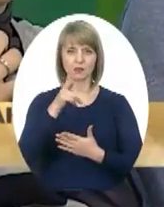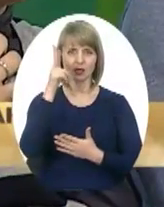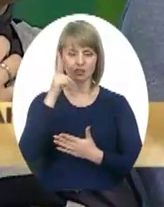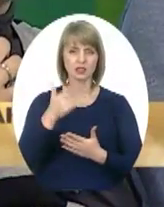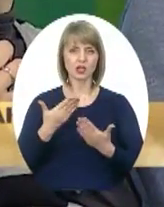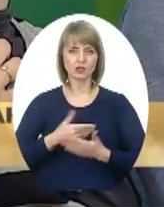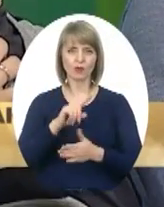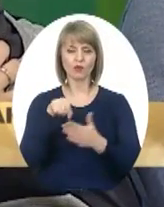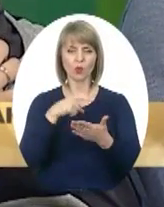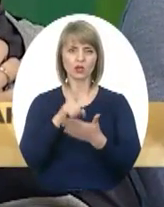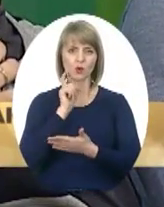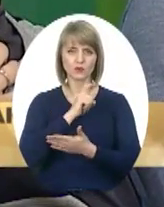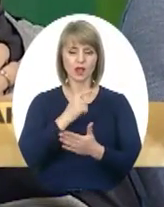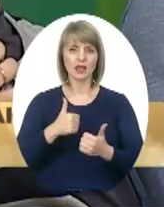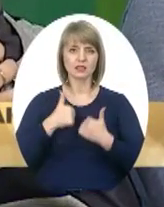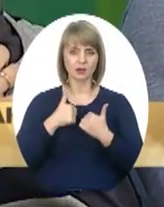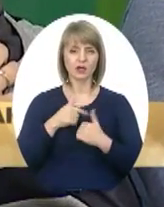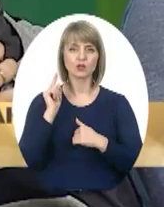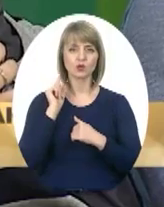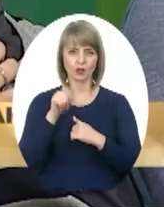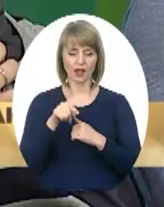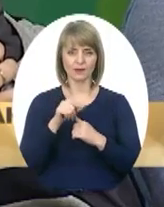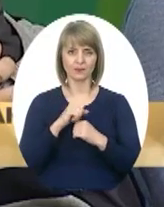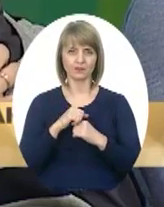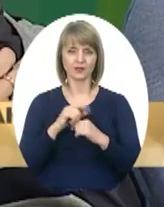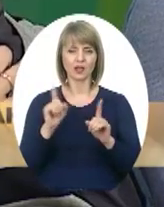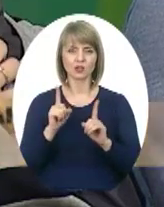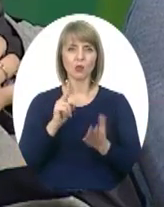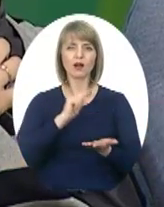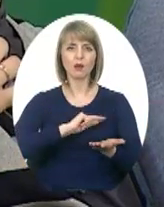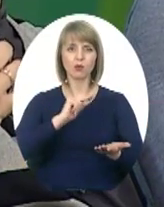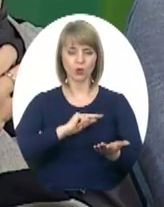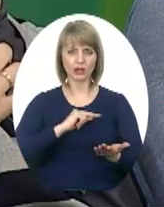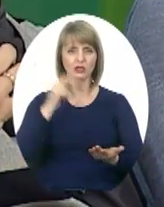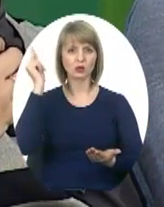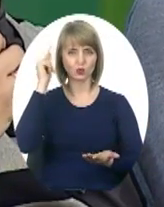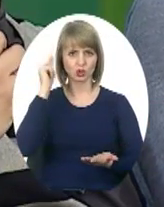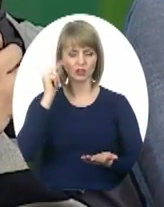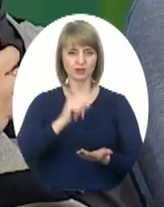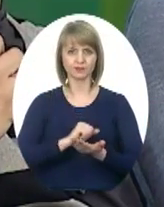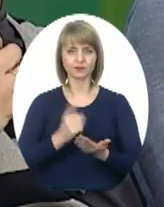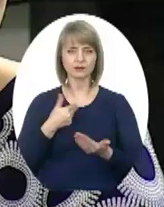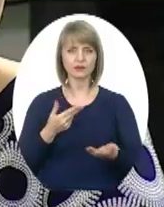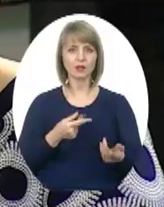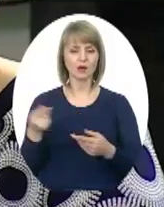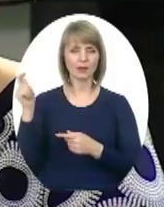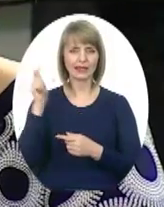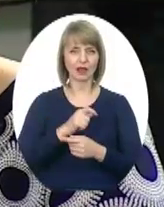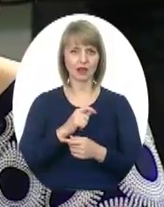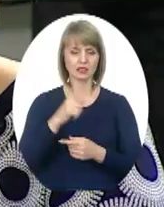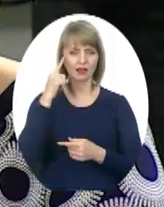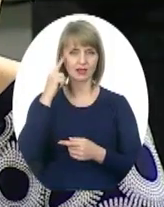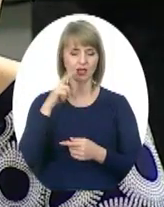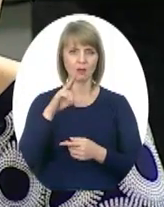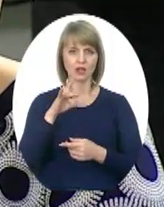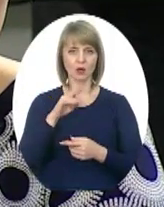буквально 3 месяца, как живем в городе Омске, и стремились сюда именно, чтобы работать и учиться. Мы приехали